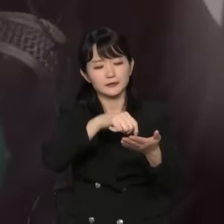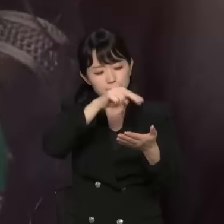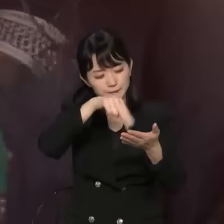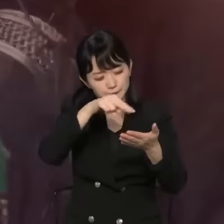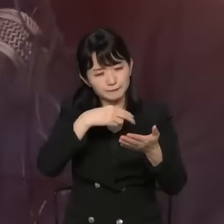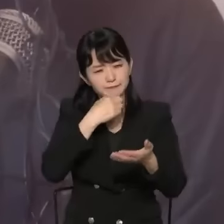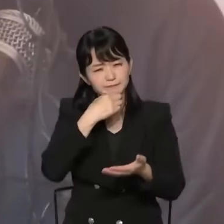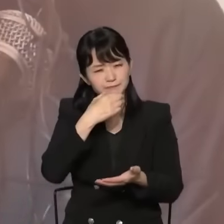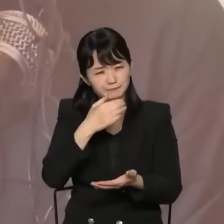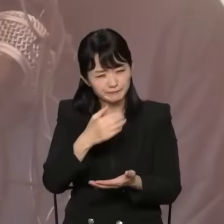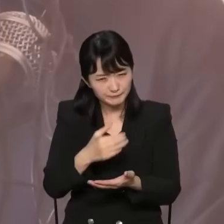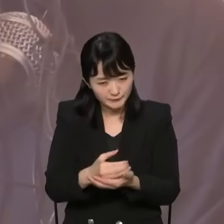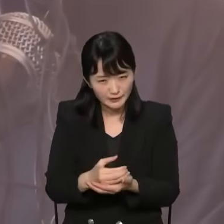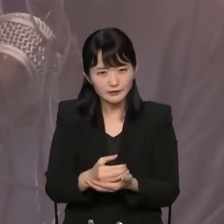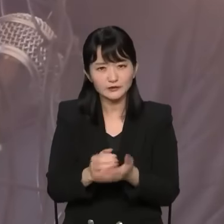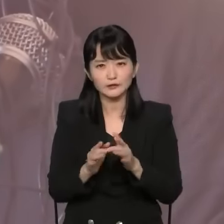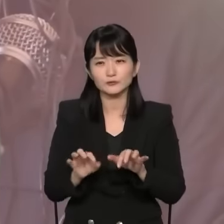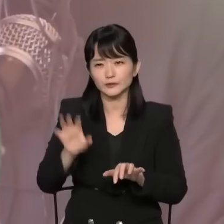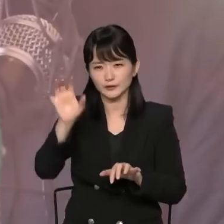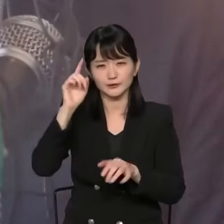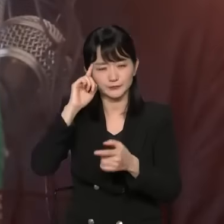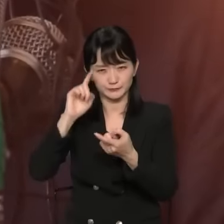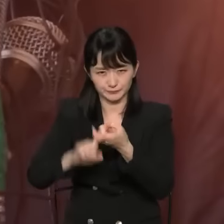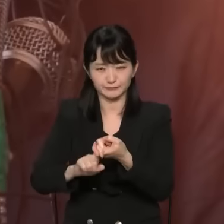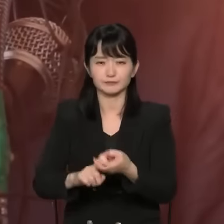주목받았습니다. JTBC 윤재영입니다.